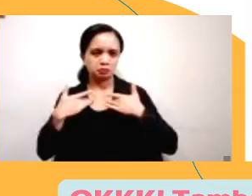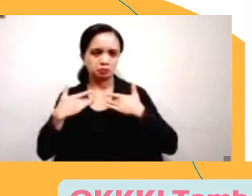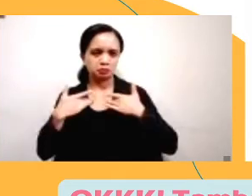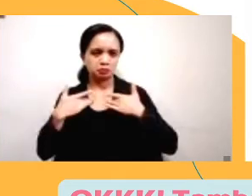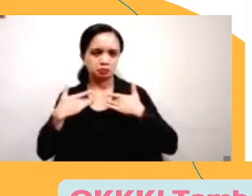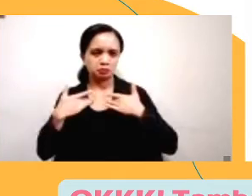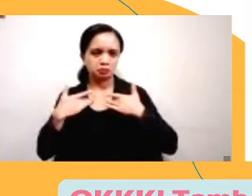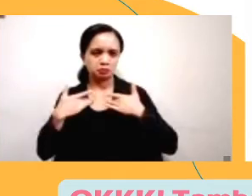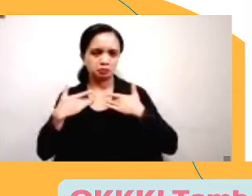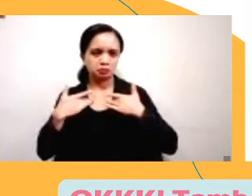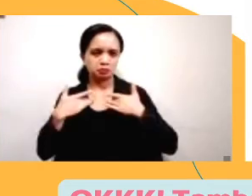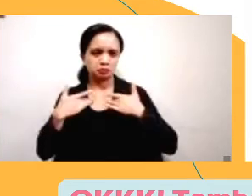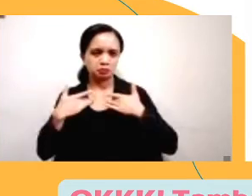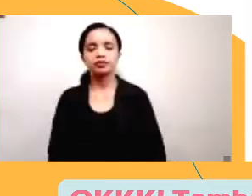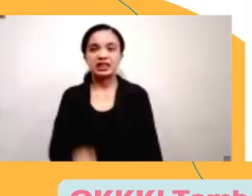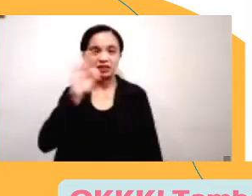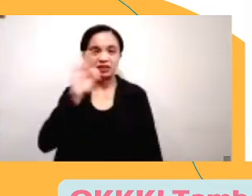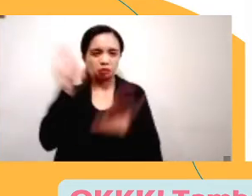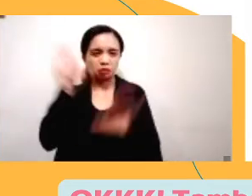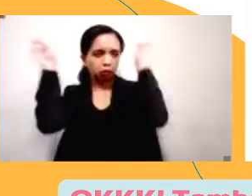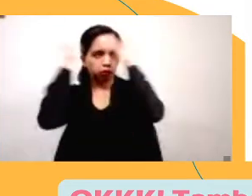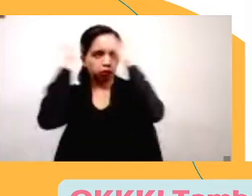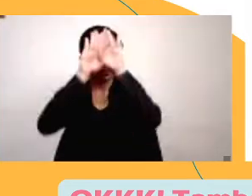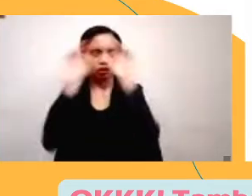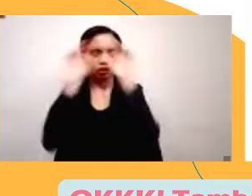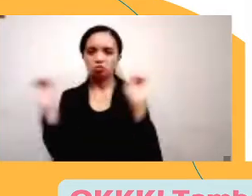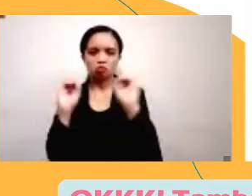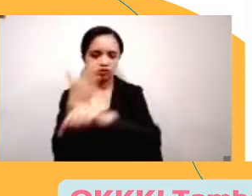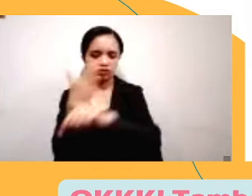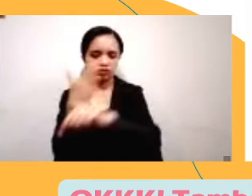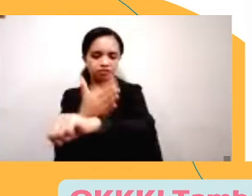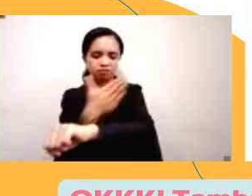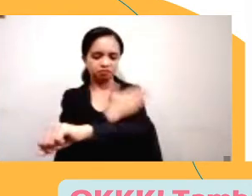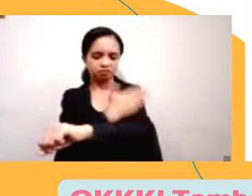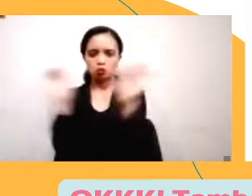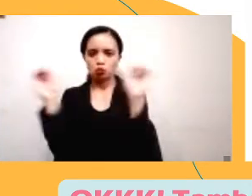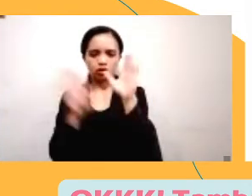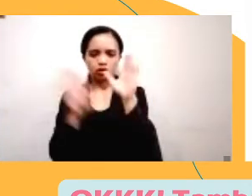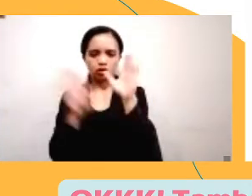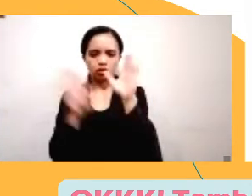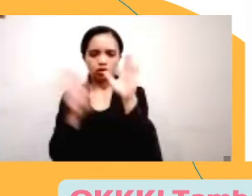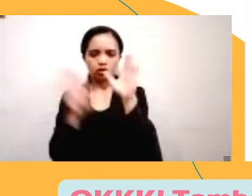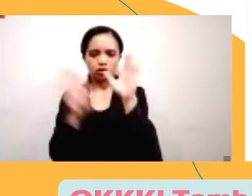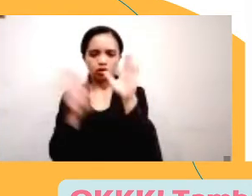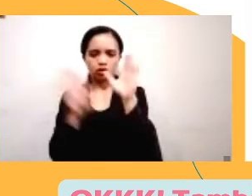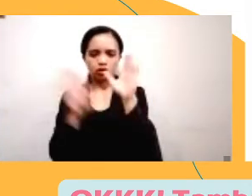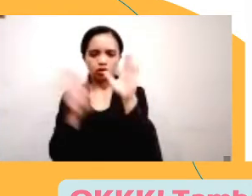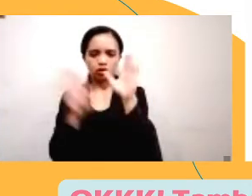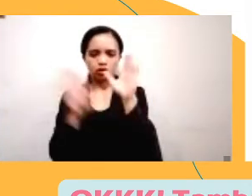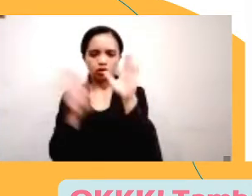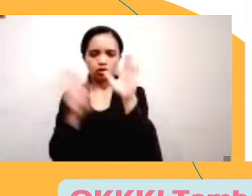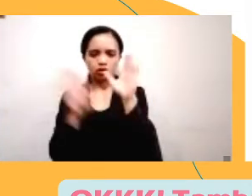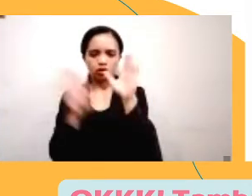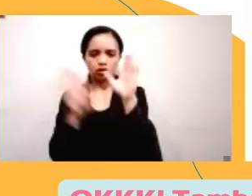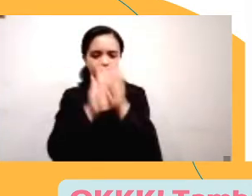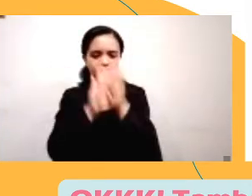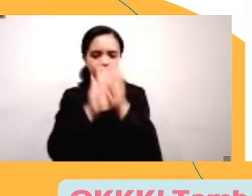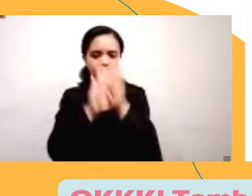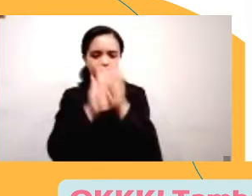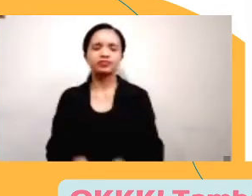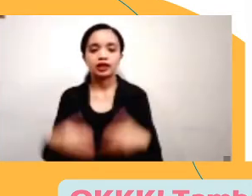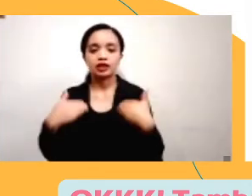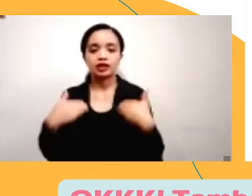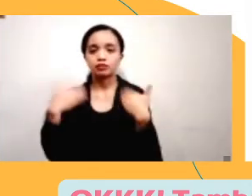Kung close-minded ka daw, walang development na mangyayari. Okay. Nagbibigay ng panibagong pag-iisip